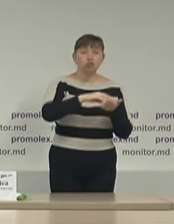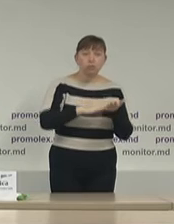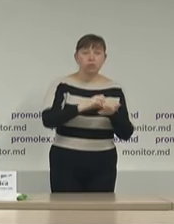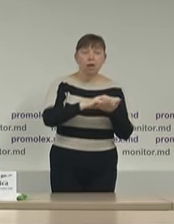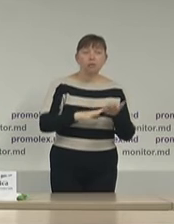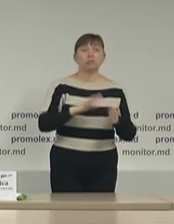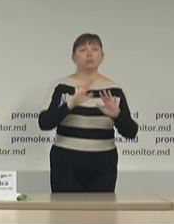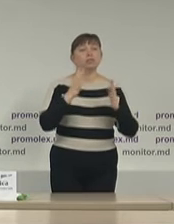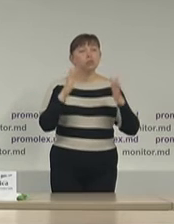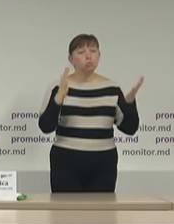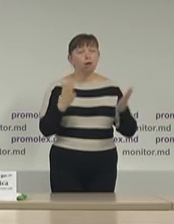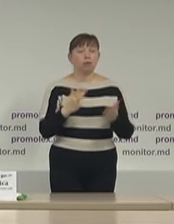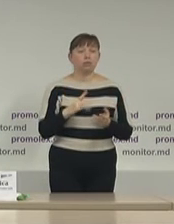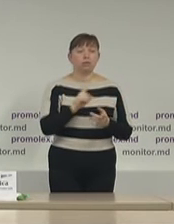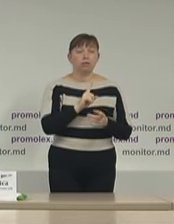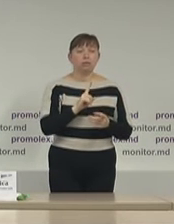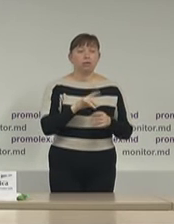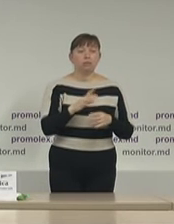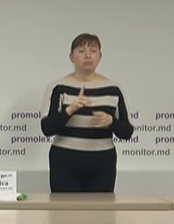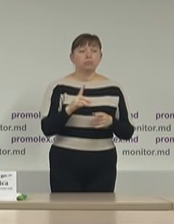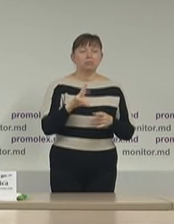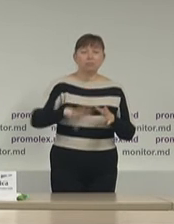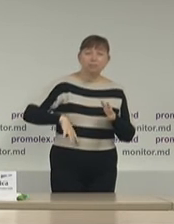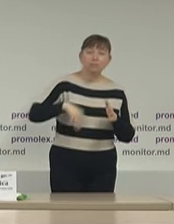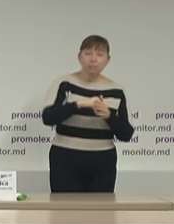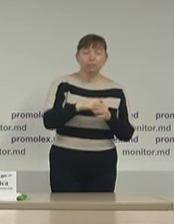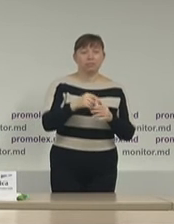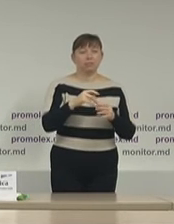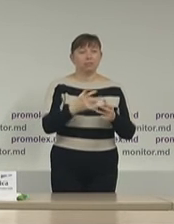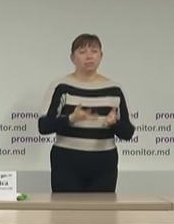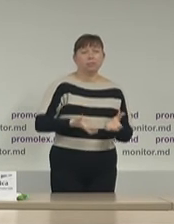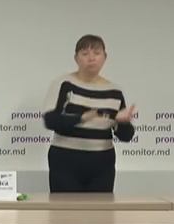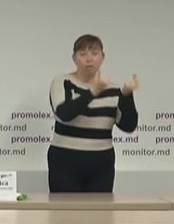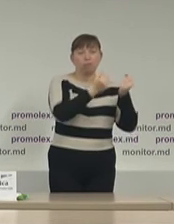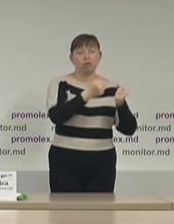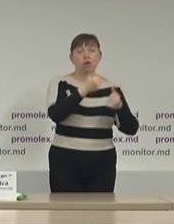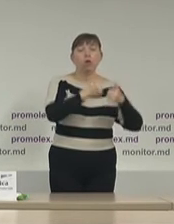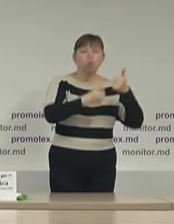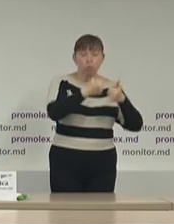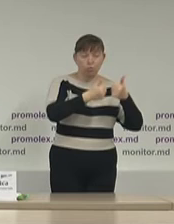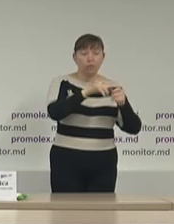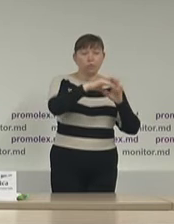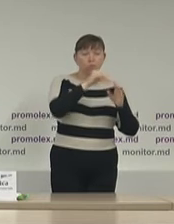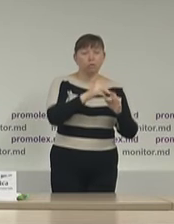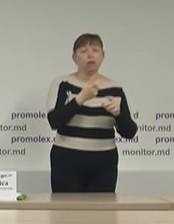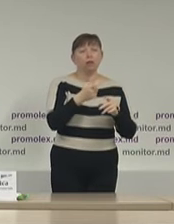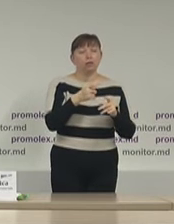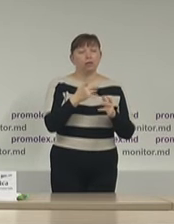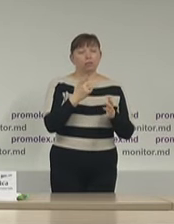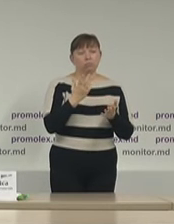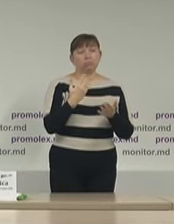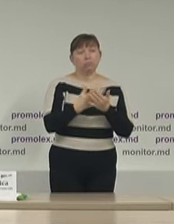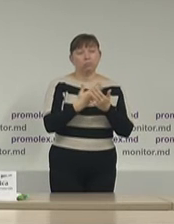de suportare de către concurenți sau în favoarea concurenților electorali a cheltuielilor estimate